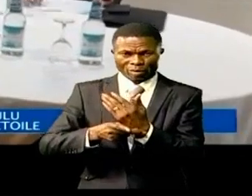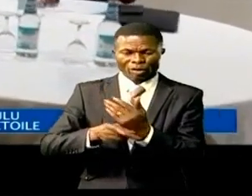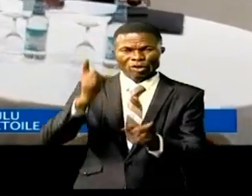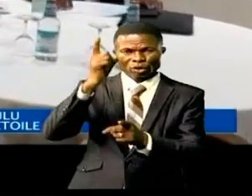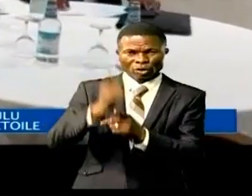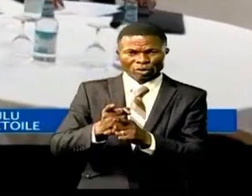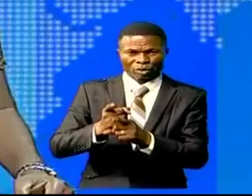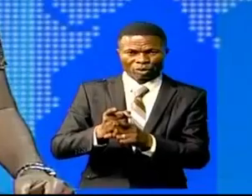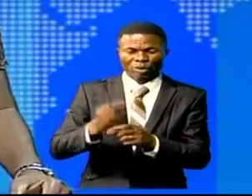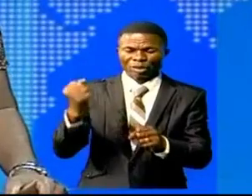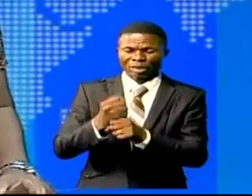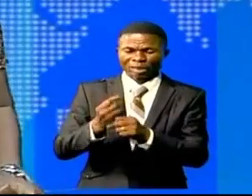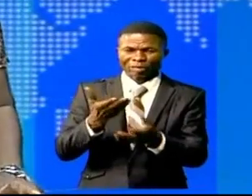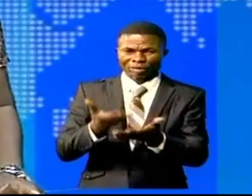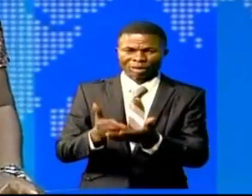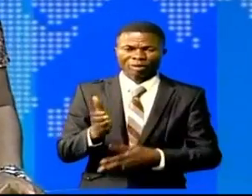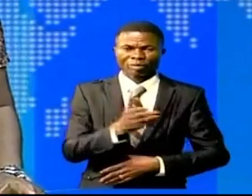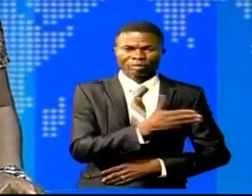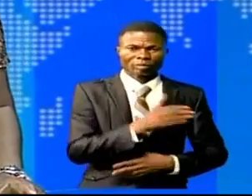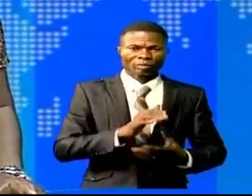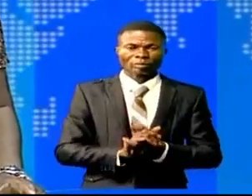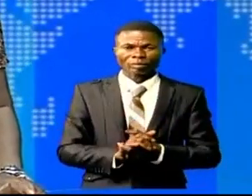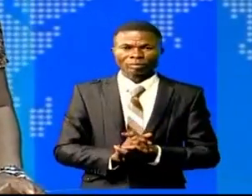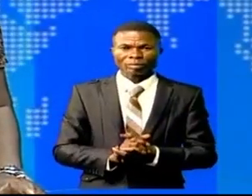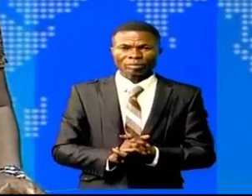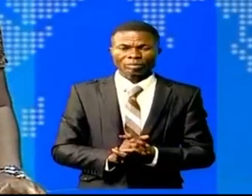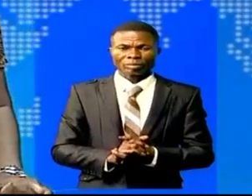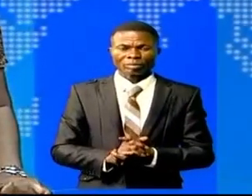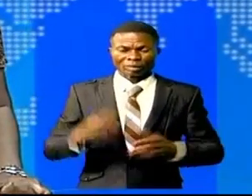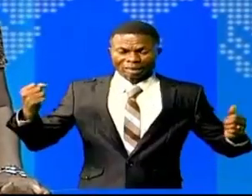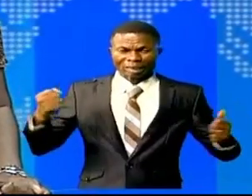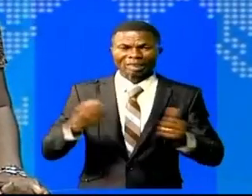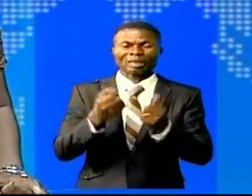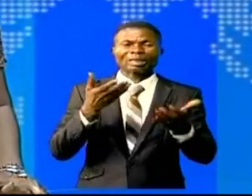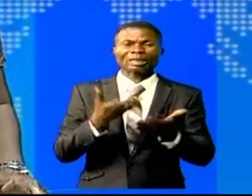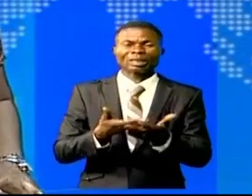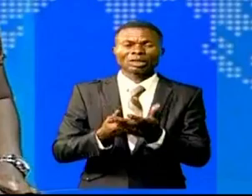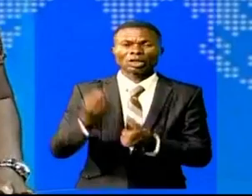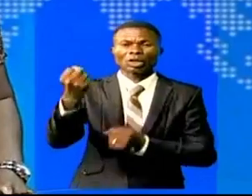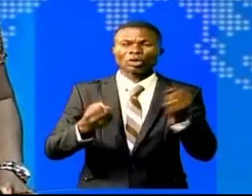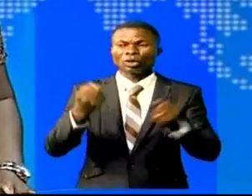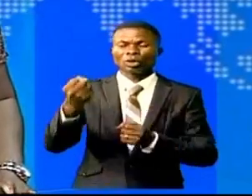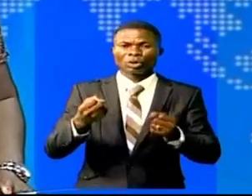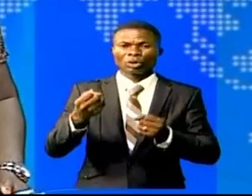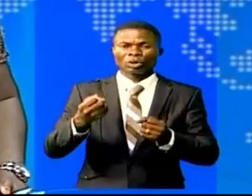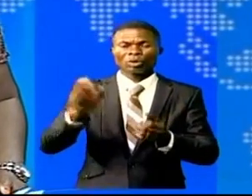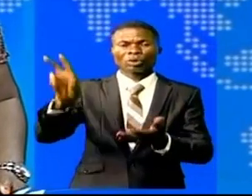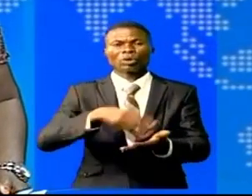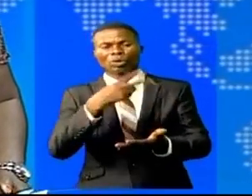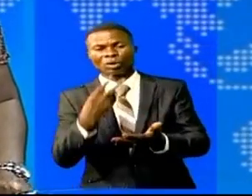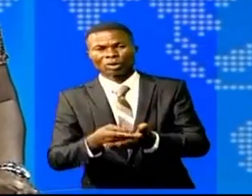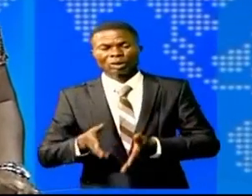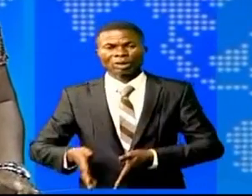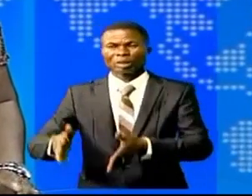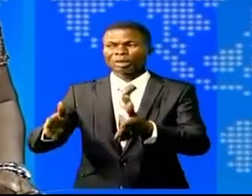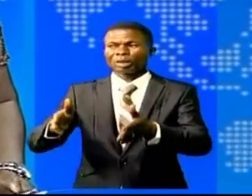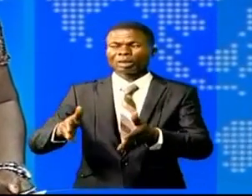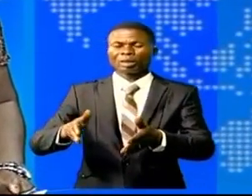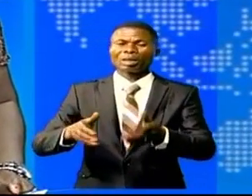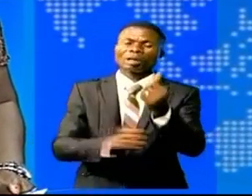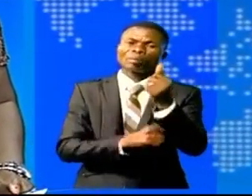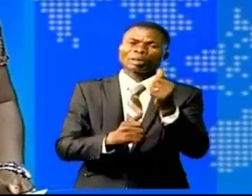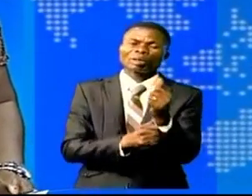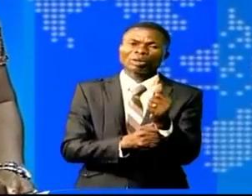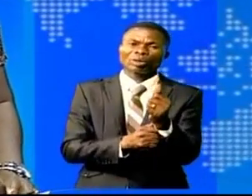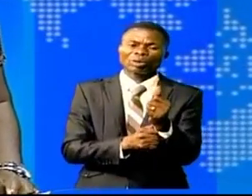et services. Et puis cet accident, un camion a percuté sur son passage quelques personnes